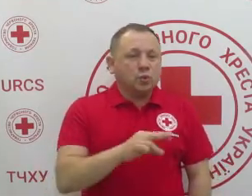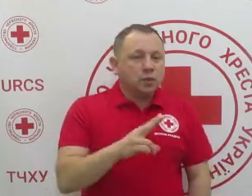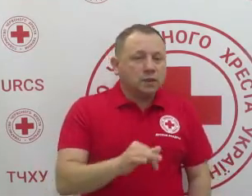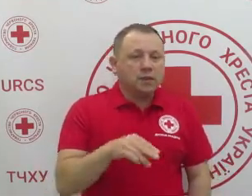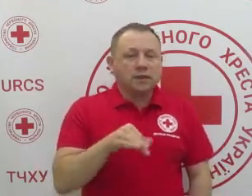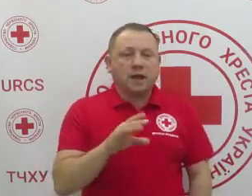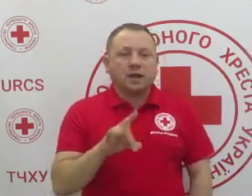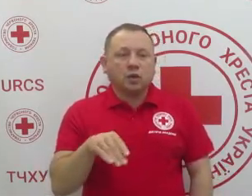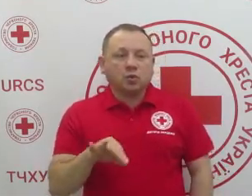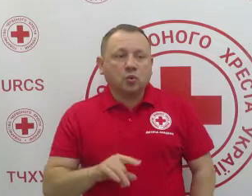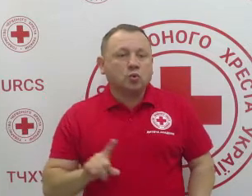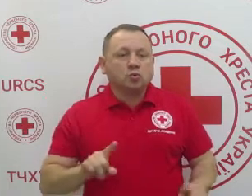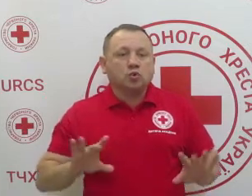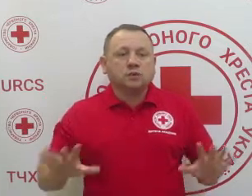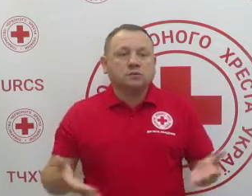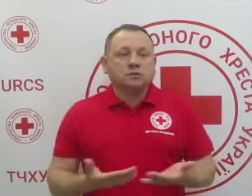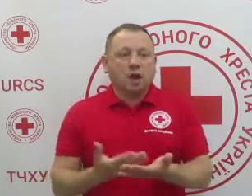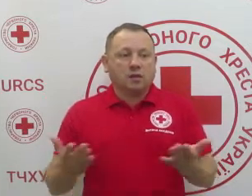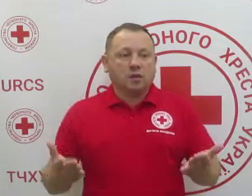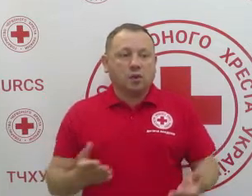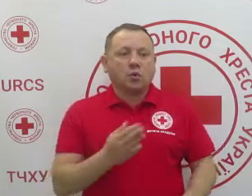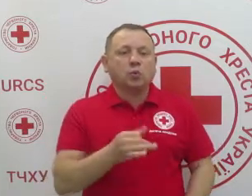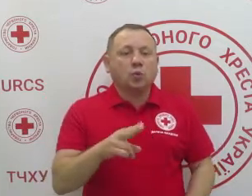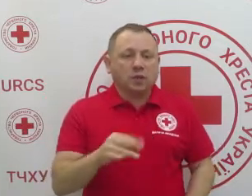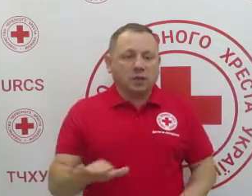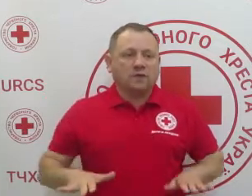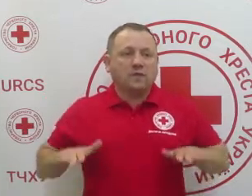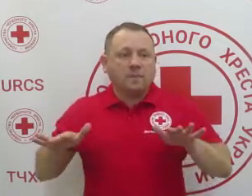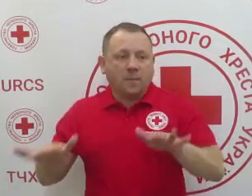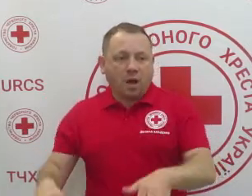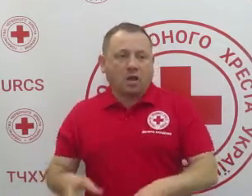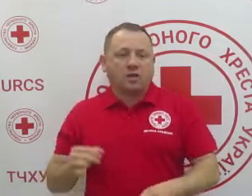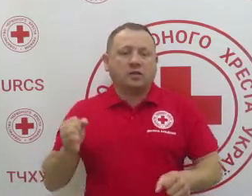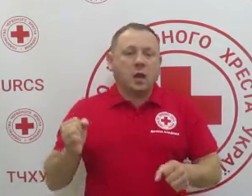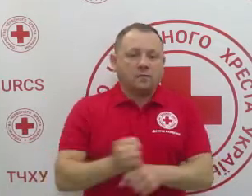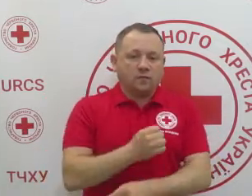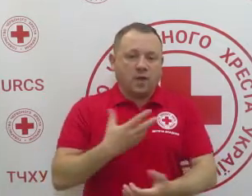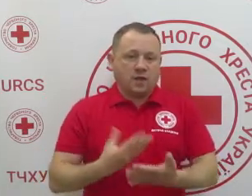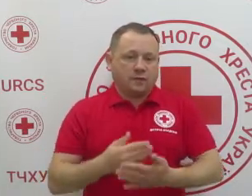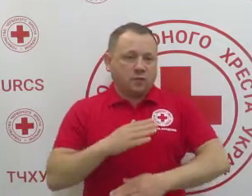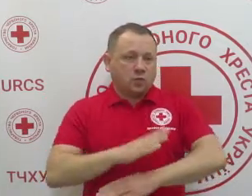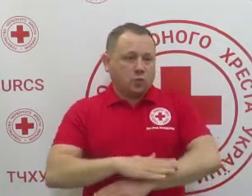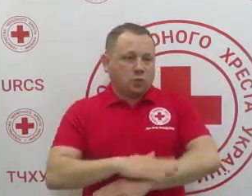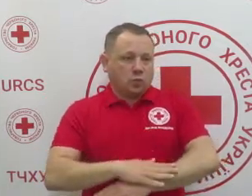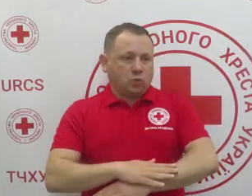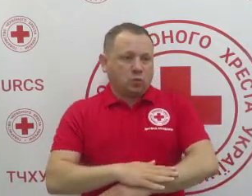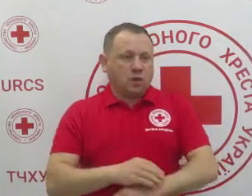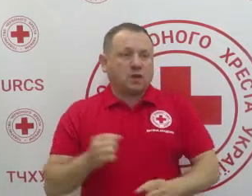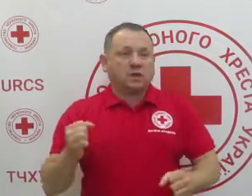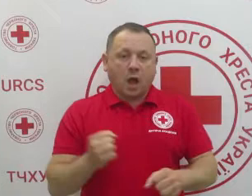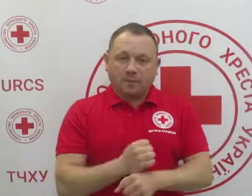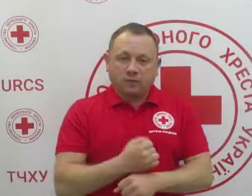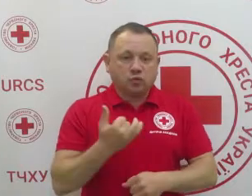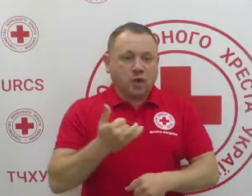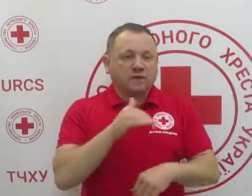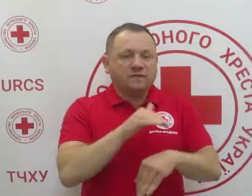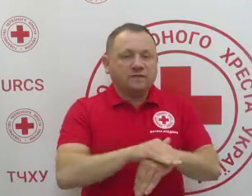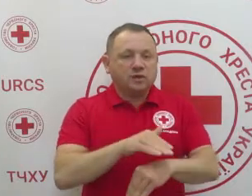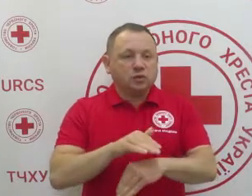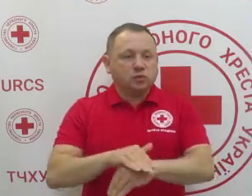Юкі та Кіріто, що сталося? Юкі впала та травмувала руку. Травму?